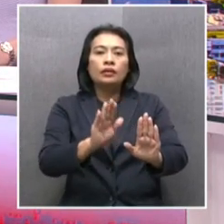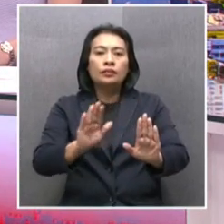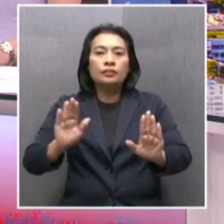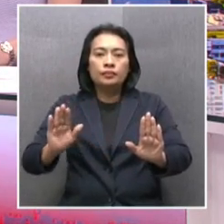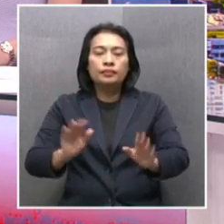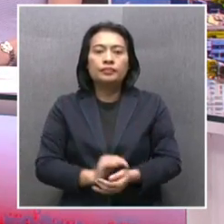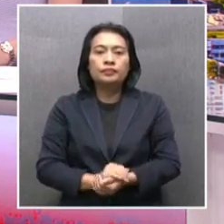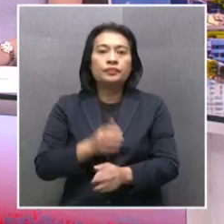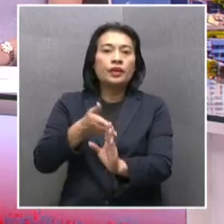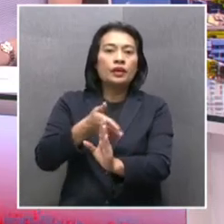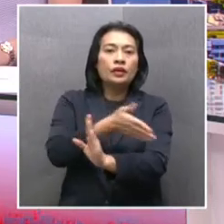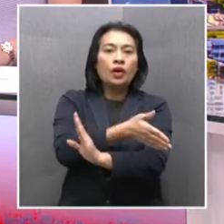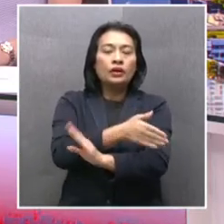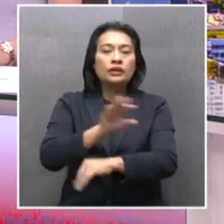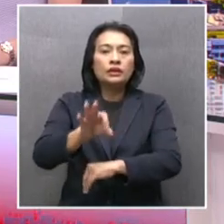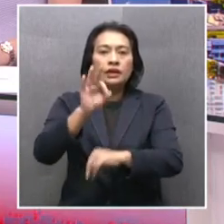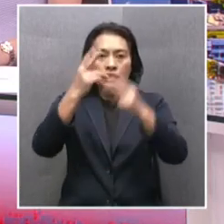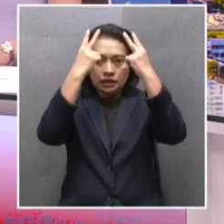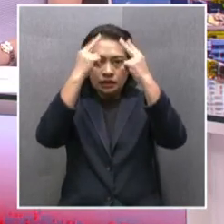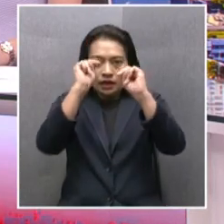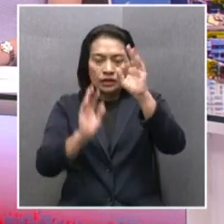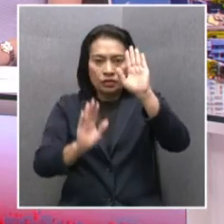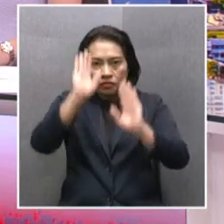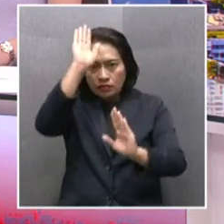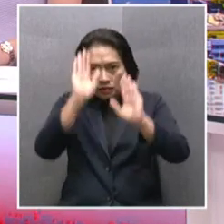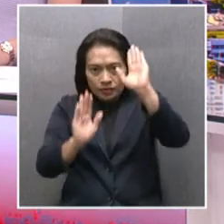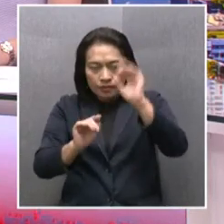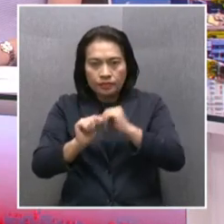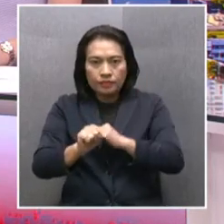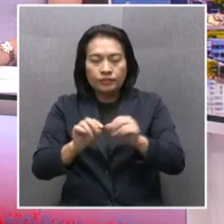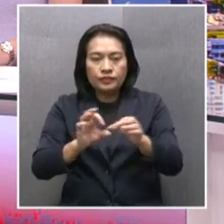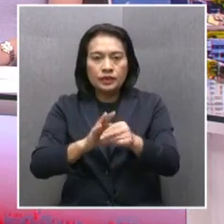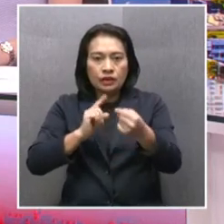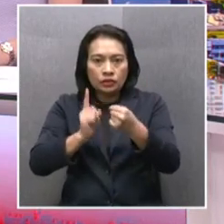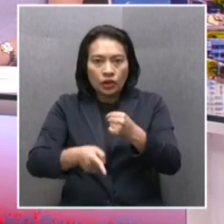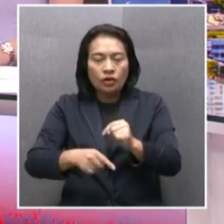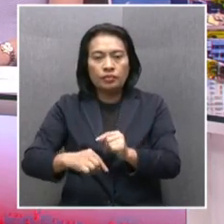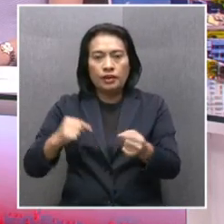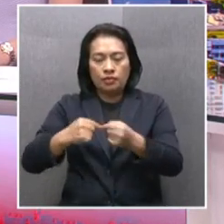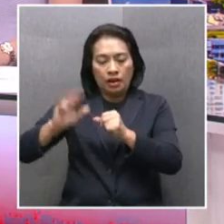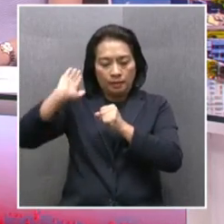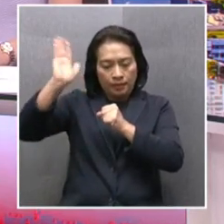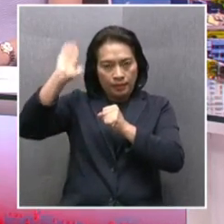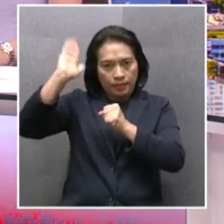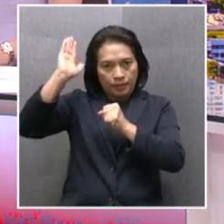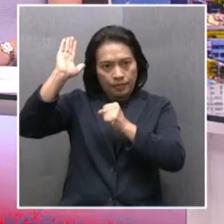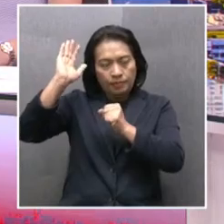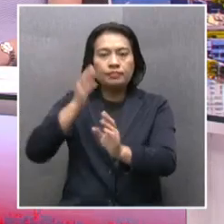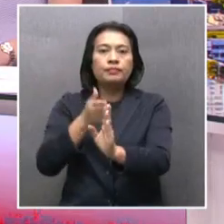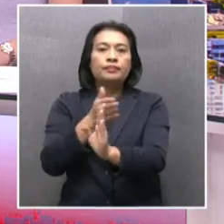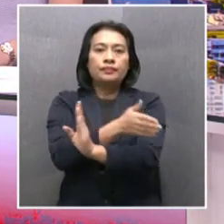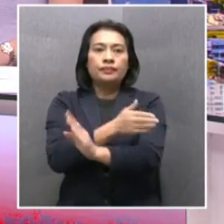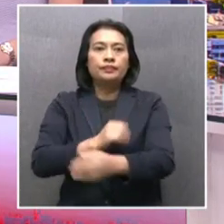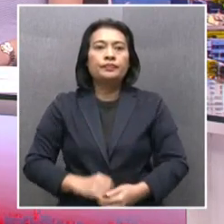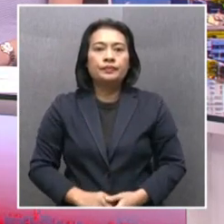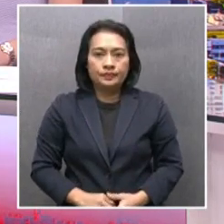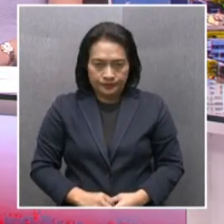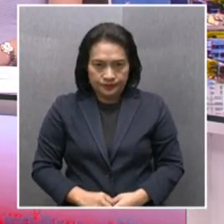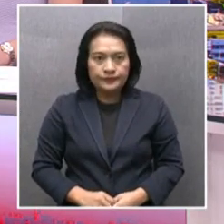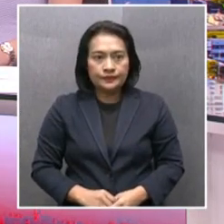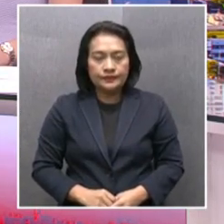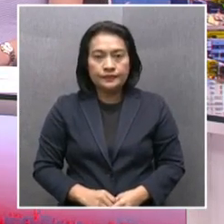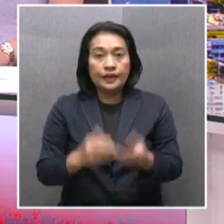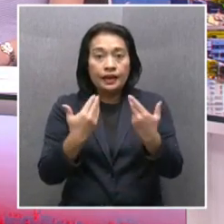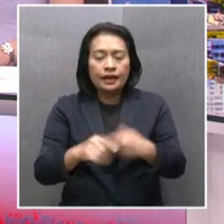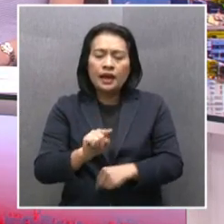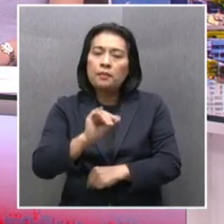วตเลือกนายกรัฐมนตรีนั้นแคนดิเดตนายกรัฐมนตรีต้องมีการแสดงวิสัยทัศน์ก่อนด้วย ใช่นะคะเพราะฉะนั้นเมื่อถึงวันนั้นจริงๆเนี่ยก็อาจจะมีการ